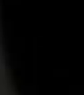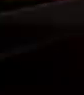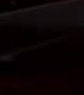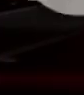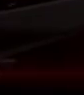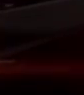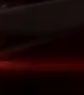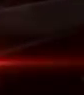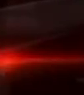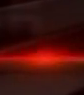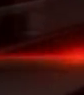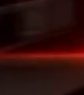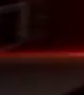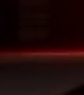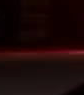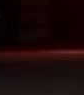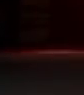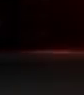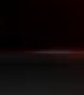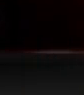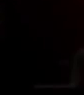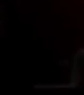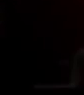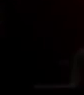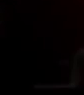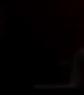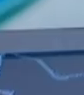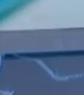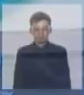Неге? Бүгін 31 арнада.